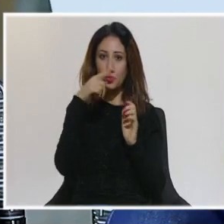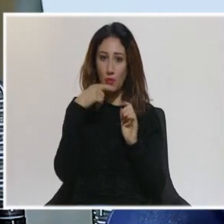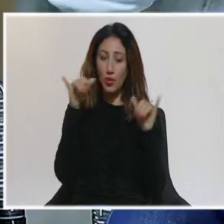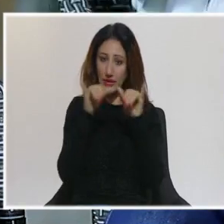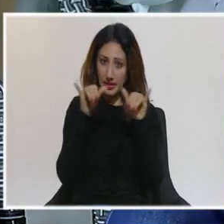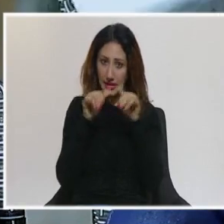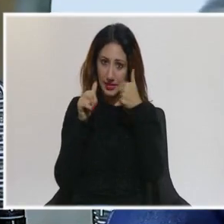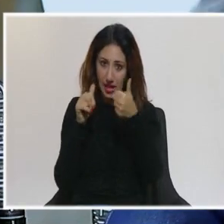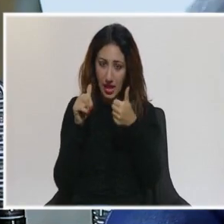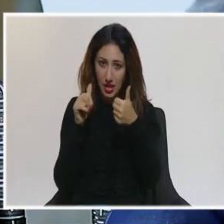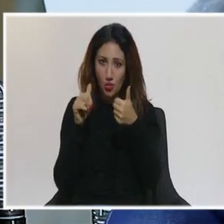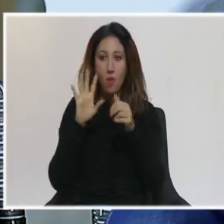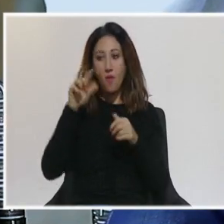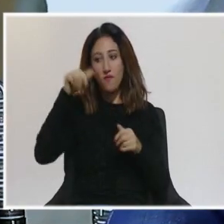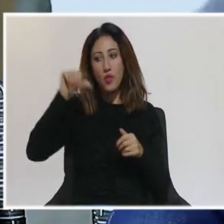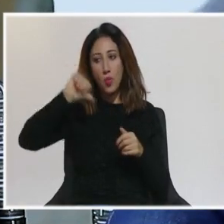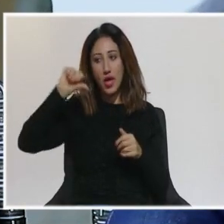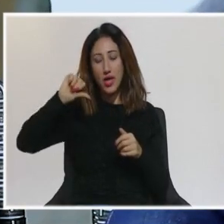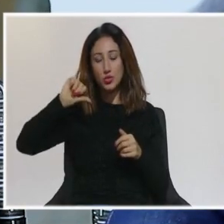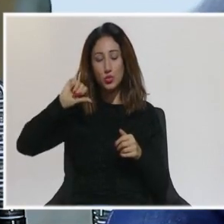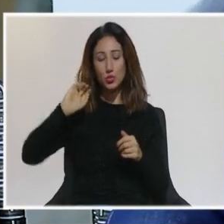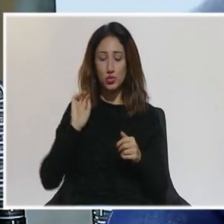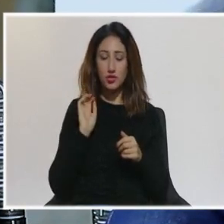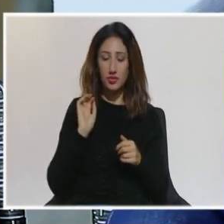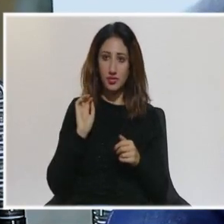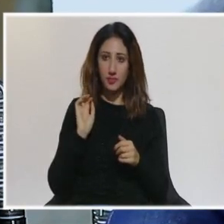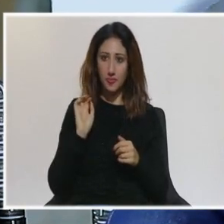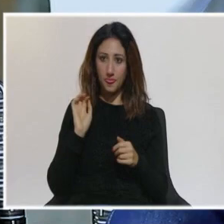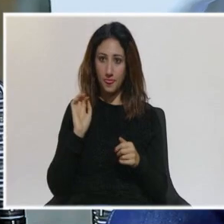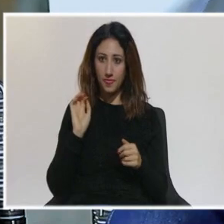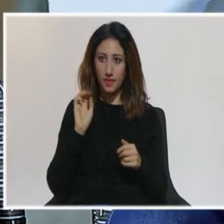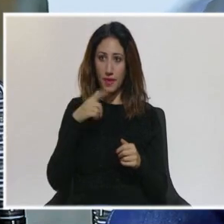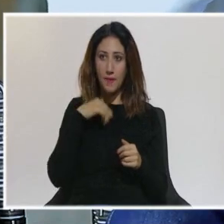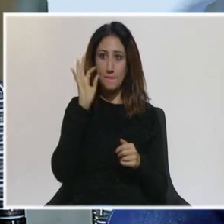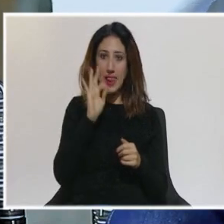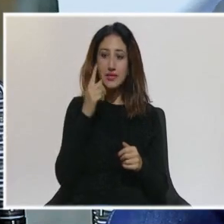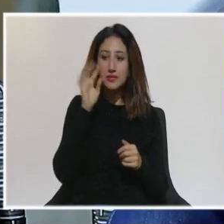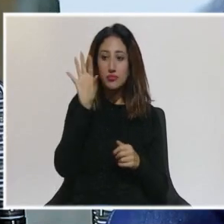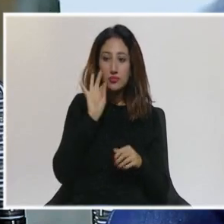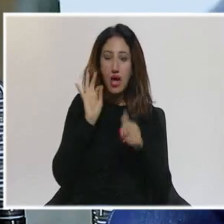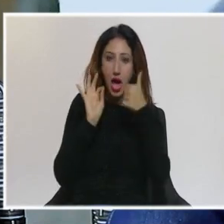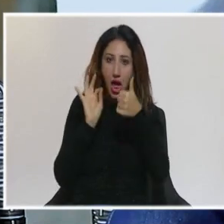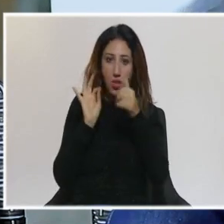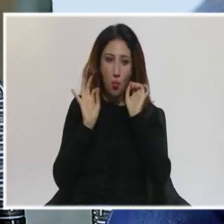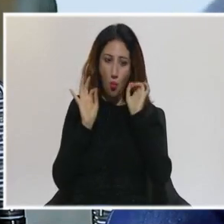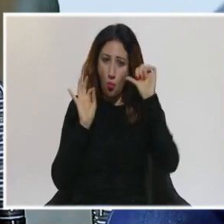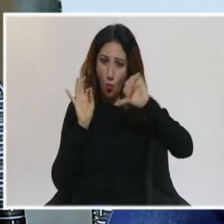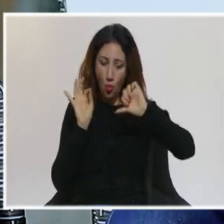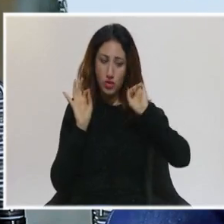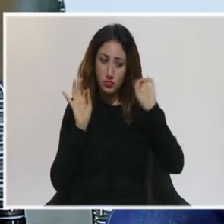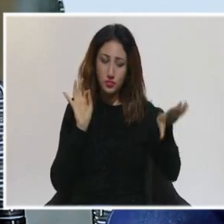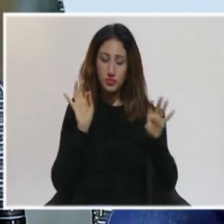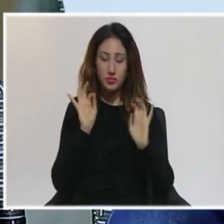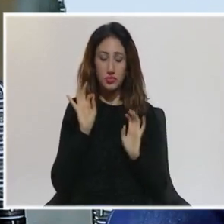وفيها اشياء في غايه السوء. الشطاره ان احنا نعرف ننتقي ونعرف نتعامل. يعني